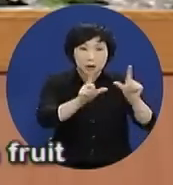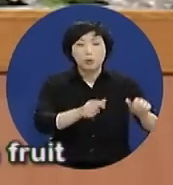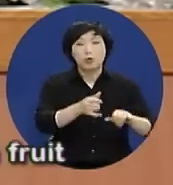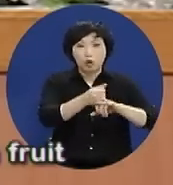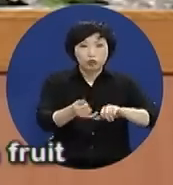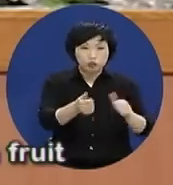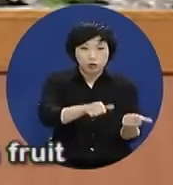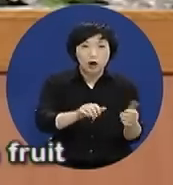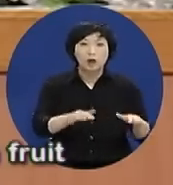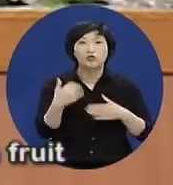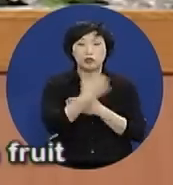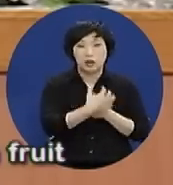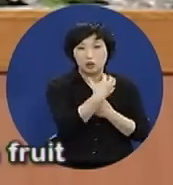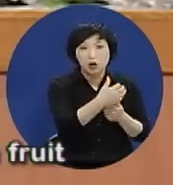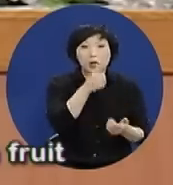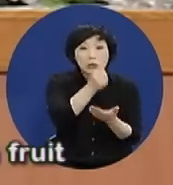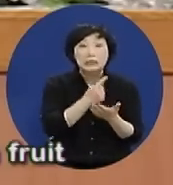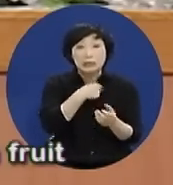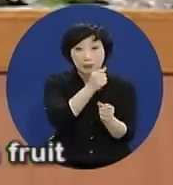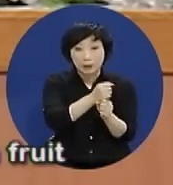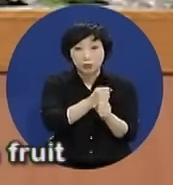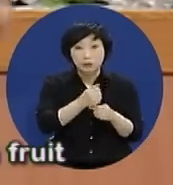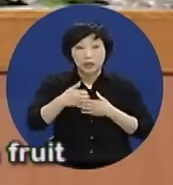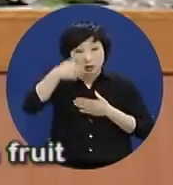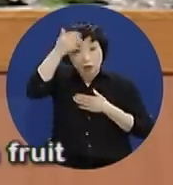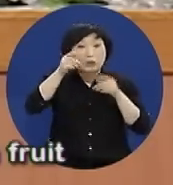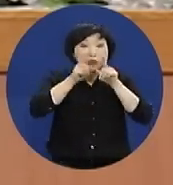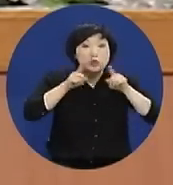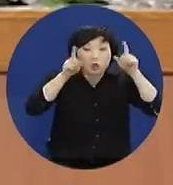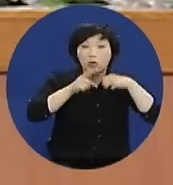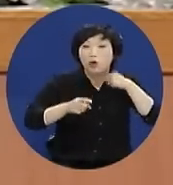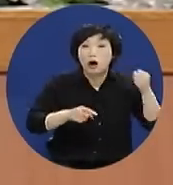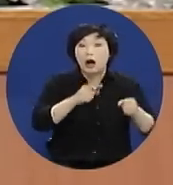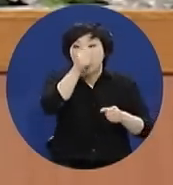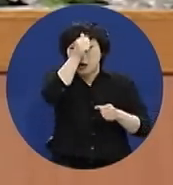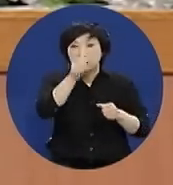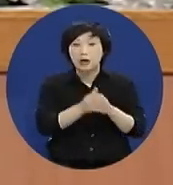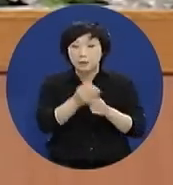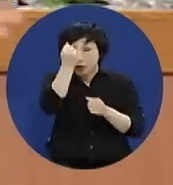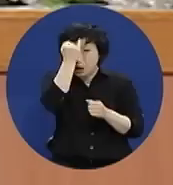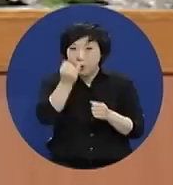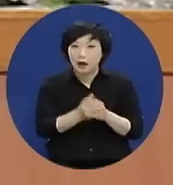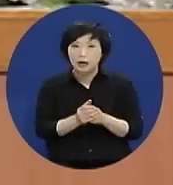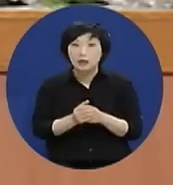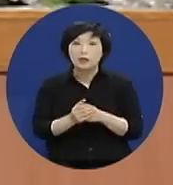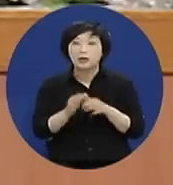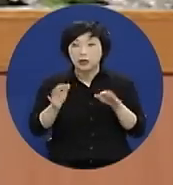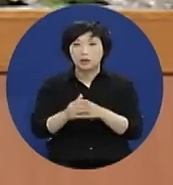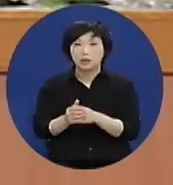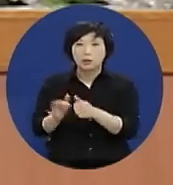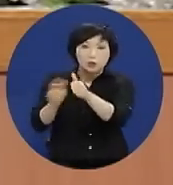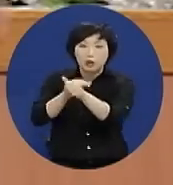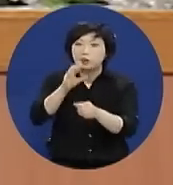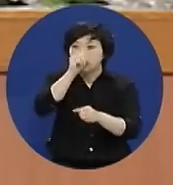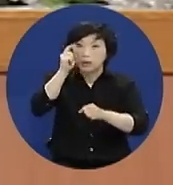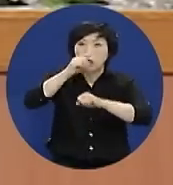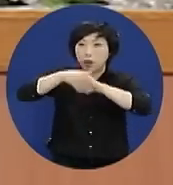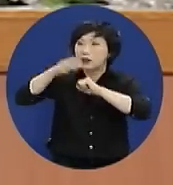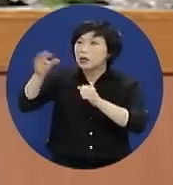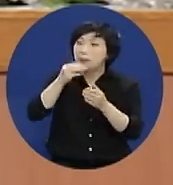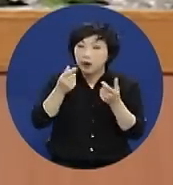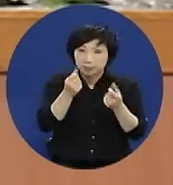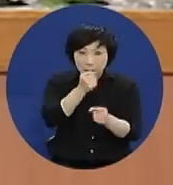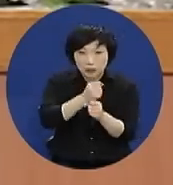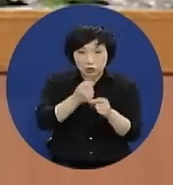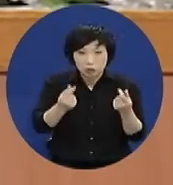て生きるならあなた方は死ぬのですと記されているので肉体を利用して罪を犯させアダムとエヴァを保して